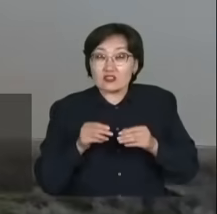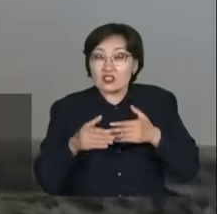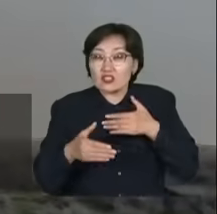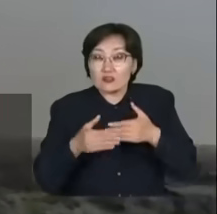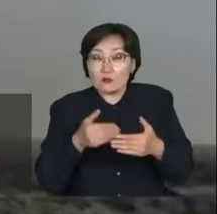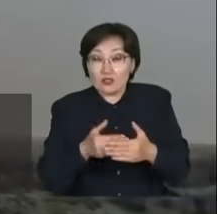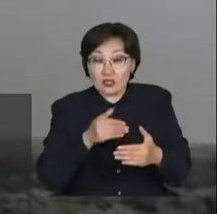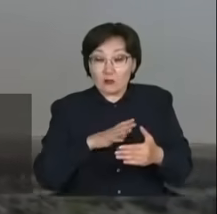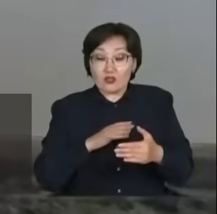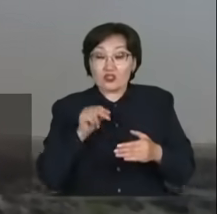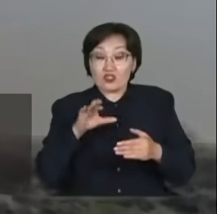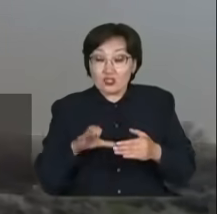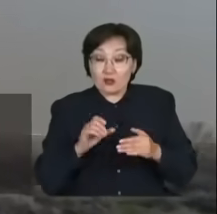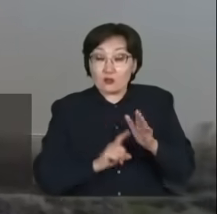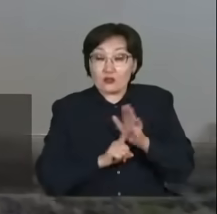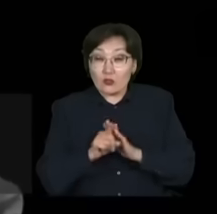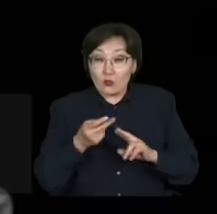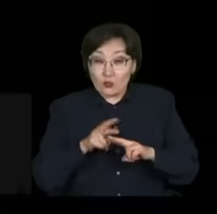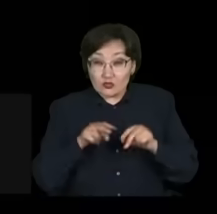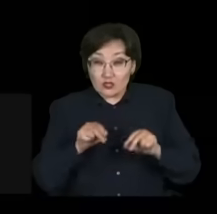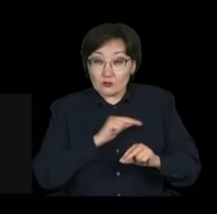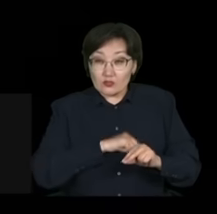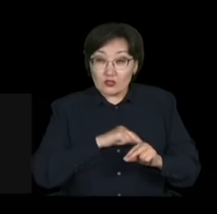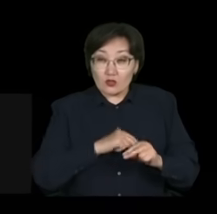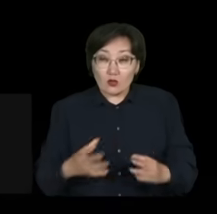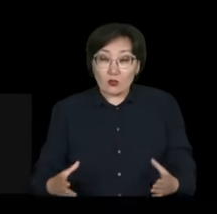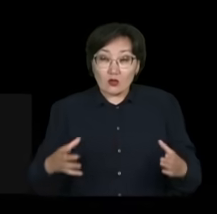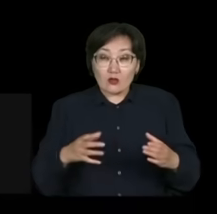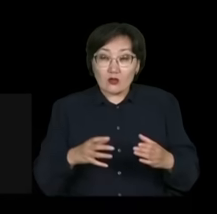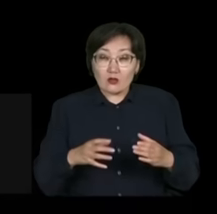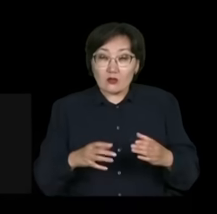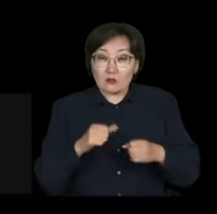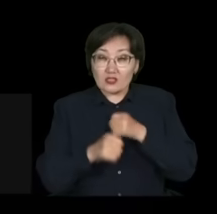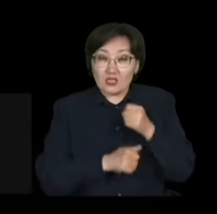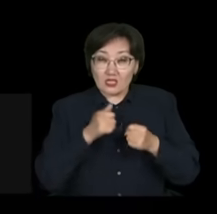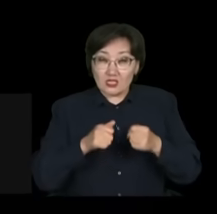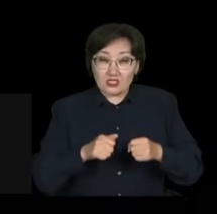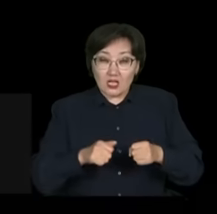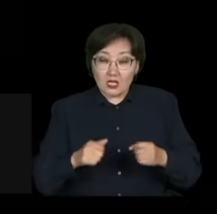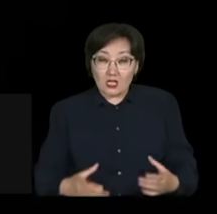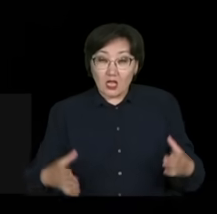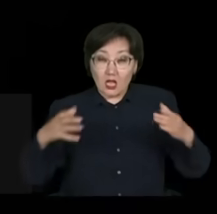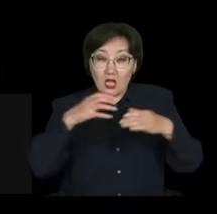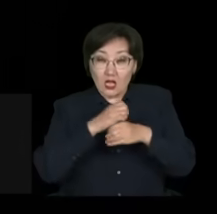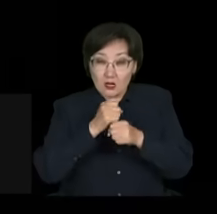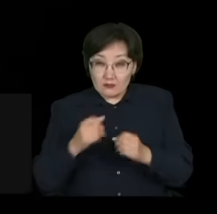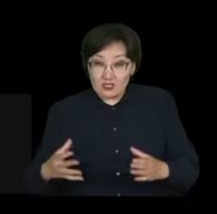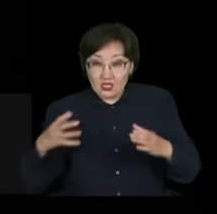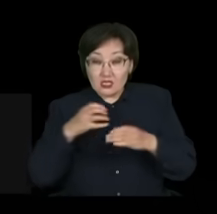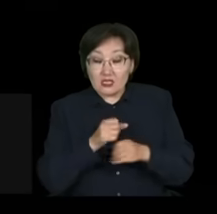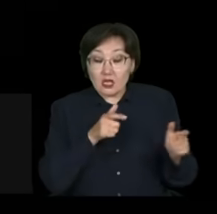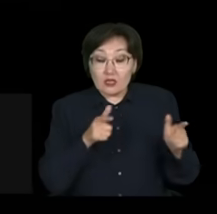Жұмыс басталғалы осы жерде жұмыс жасап, қапшық салып, қапшық қаптап осы жерде жасап келе